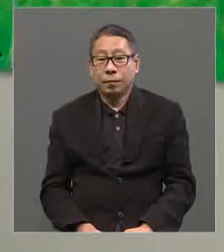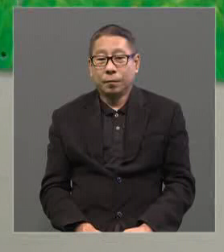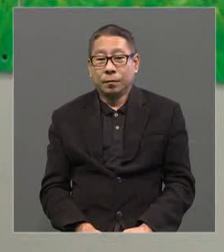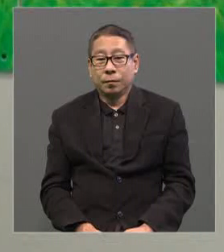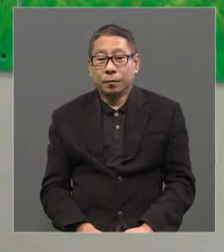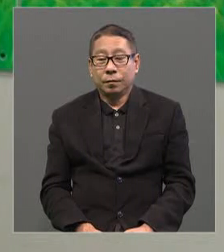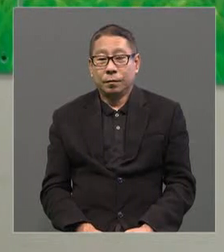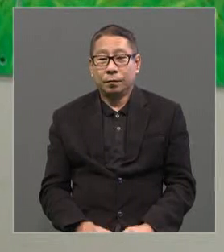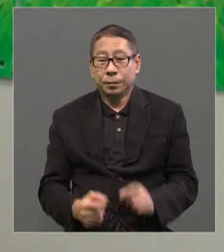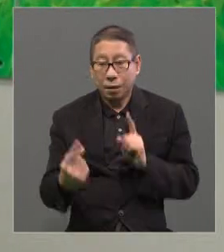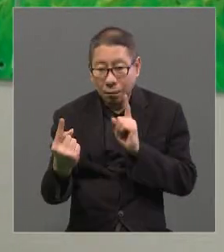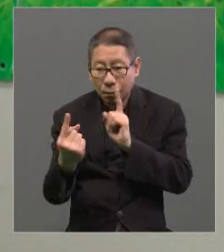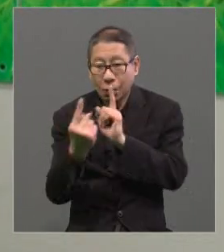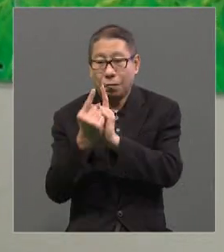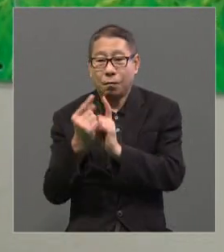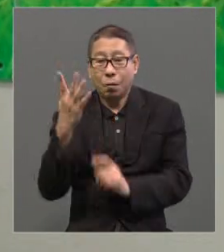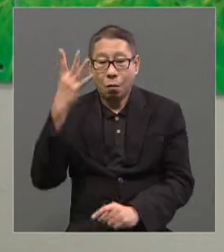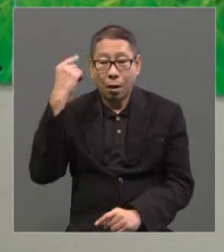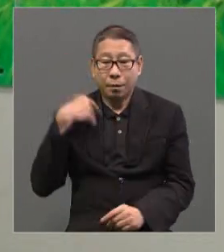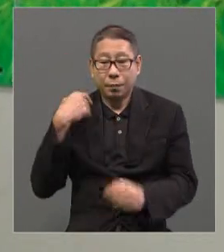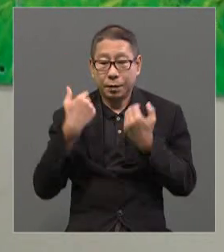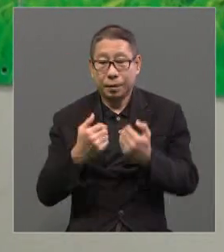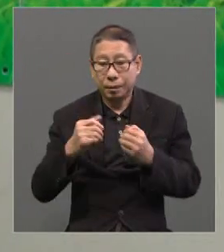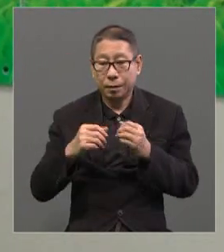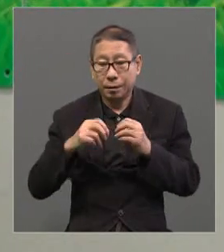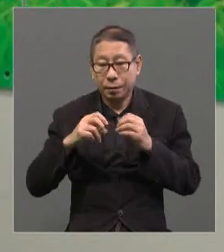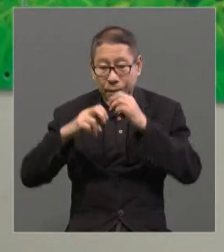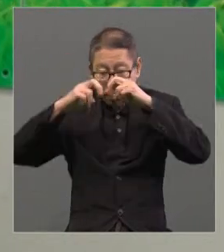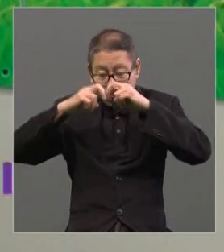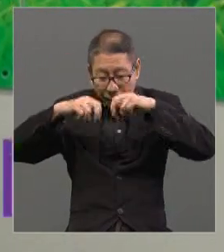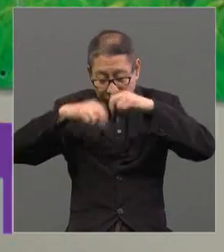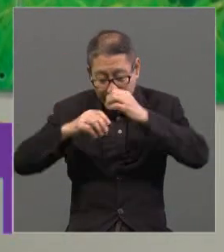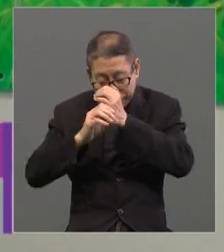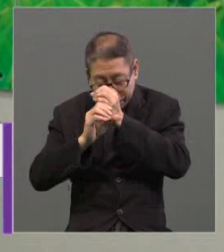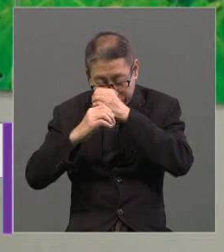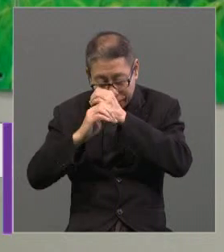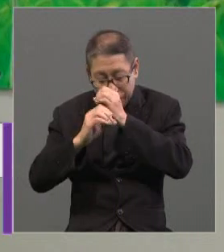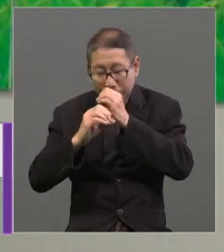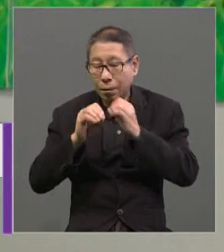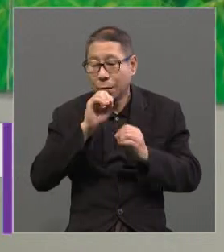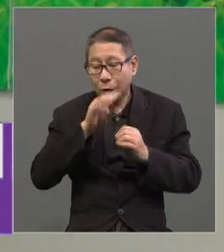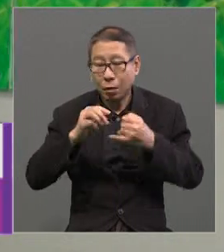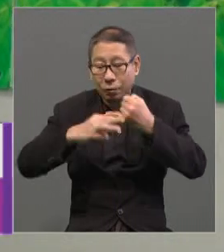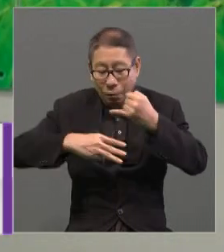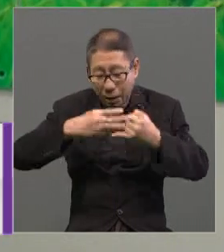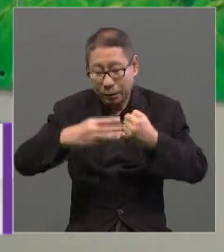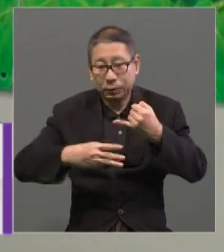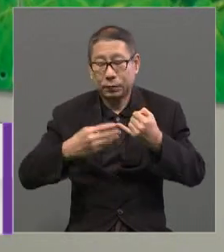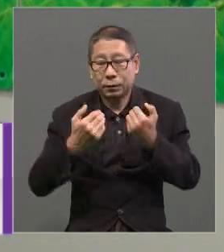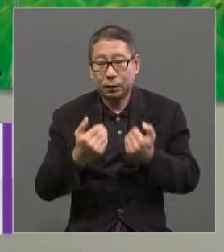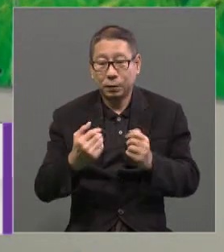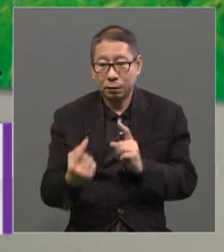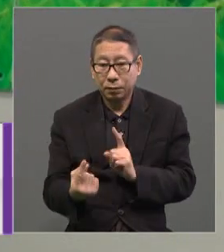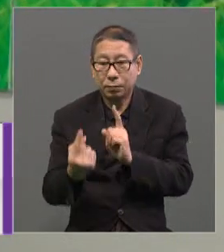ก็พบว่าเมื่อวานนี้มีผลแลบนะฮะที่ออกมาบ่งบอกว่าเชื้อไวรัสโนโรซึ่งพ